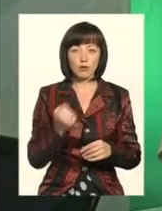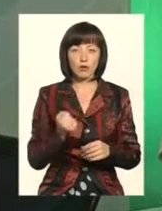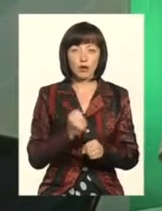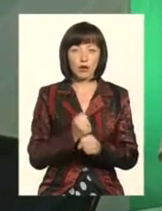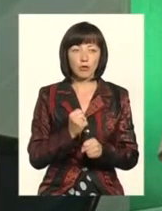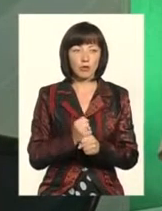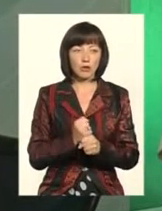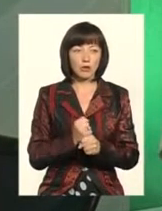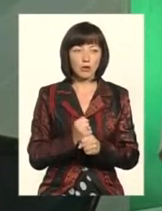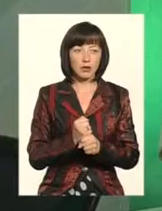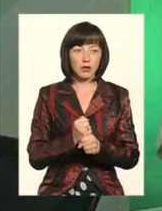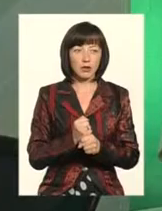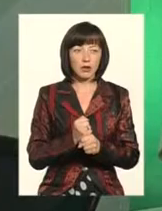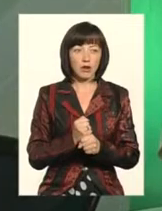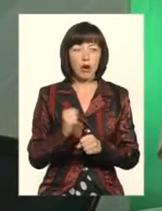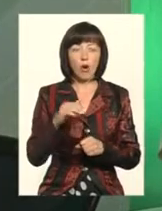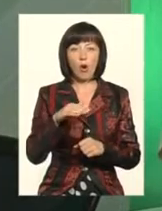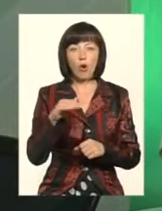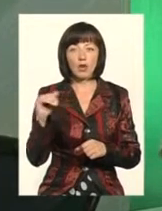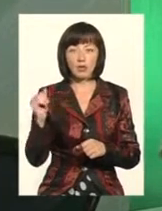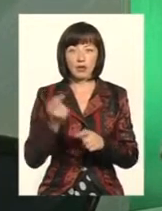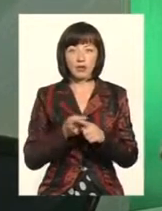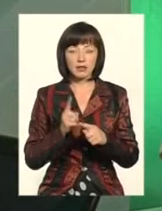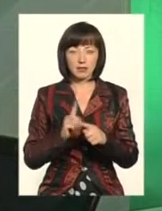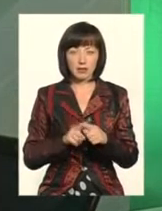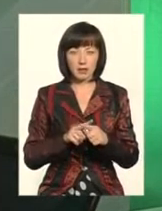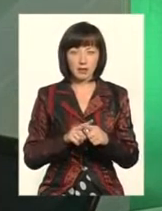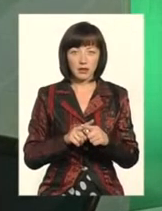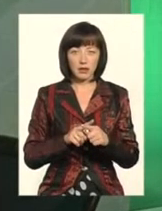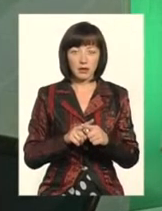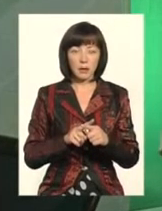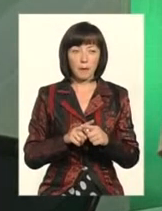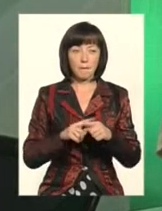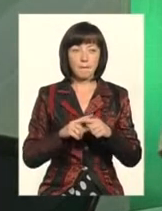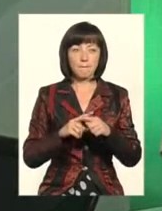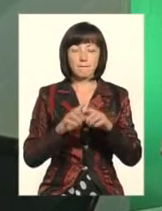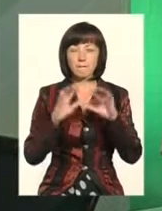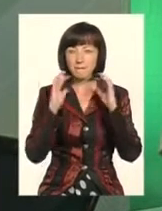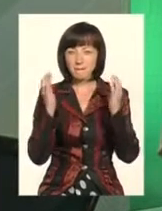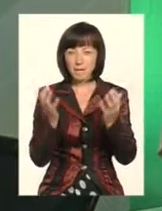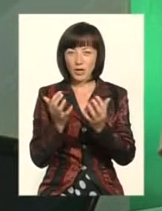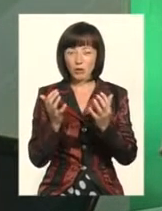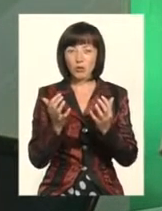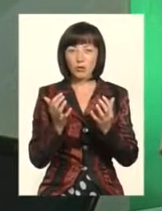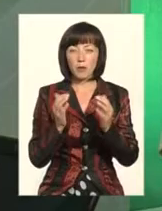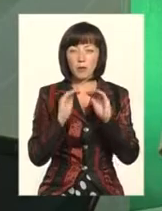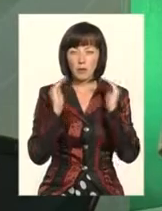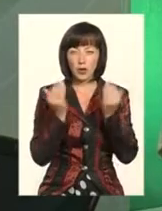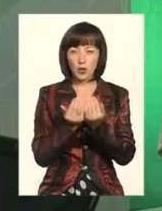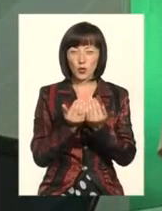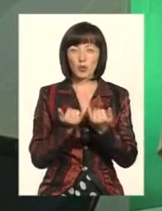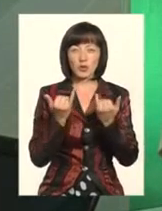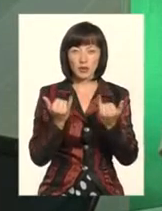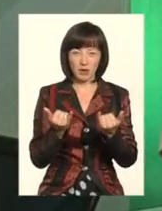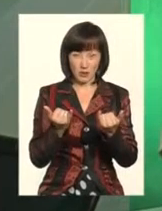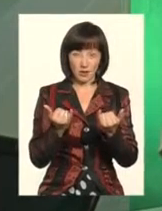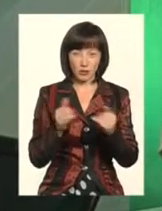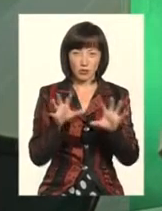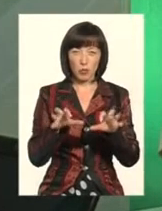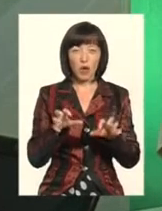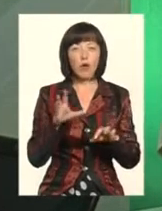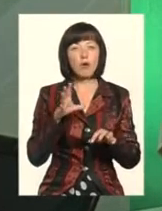того орендаря, який орендує це, ну, будемо казати, цей притулок. Він давав великі зобов'язання, який